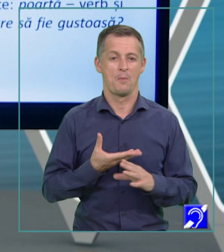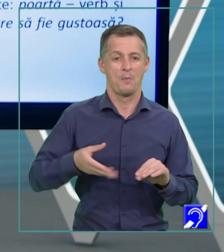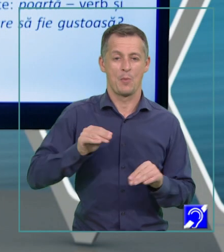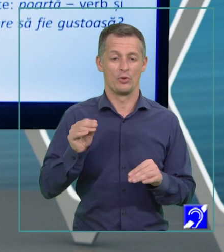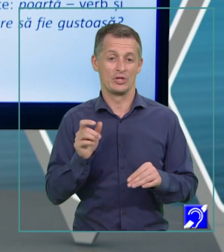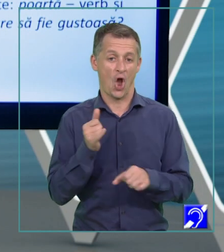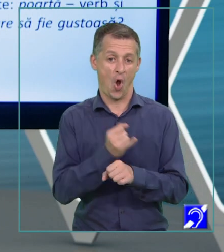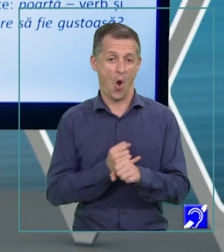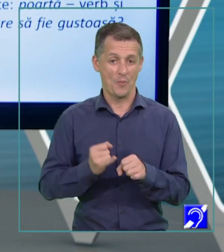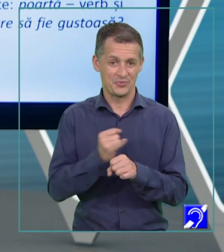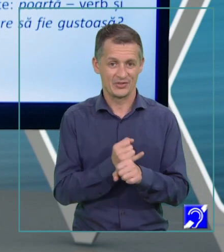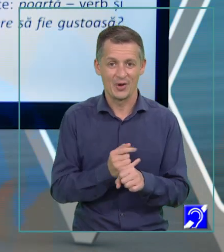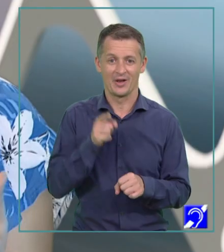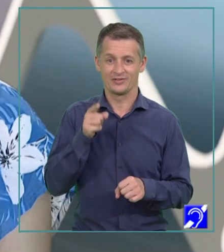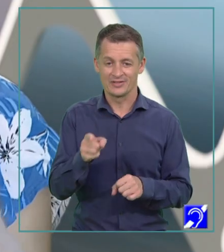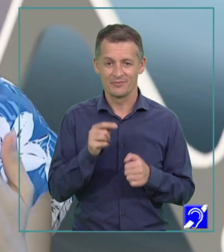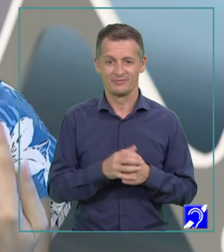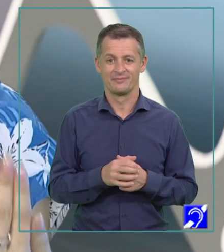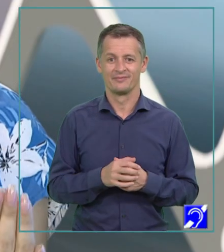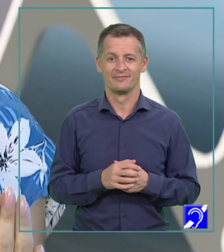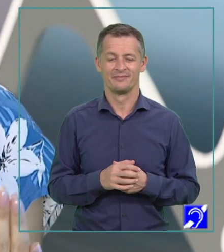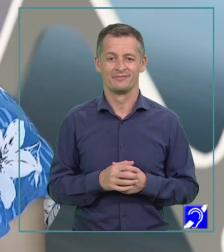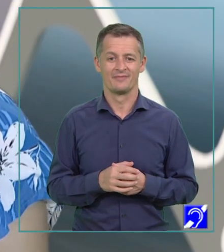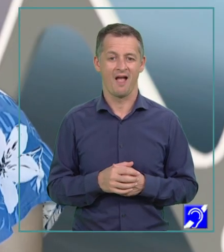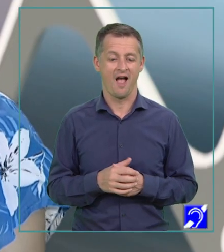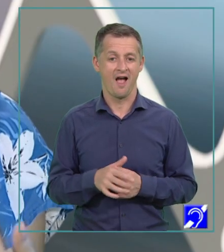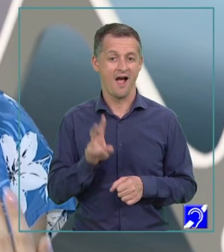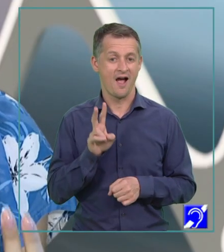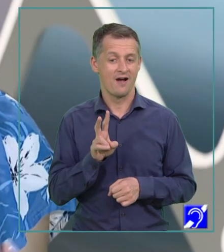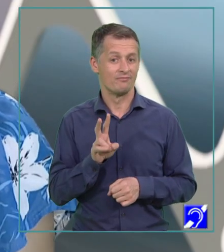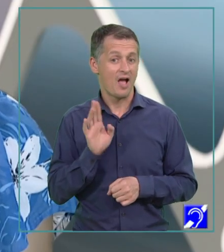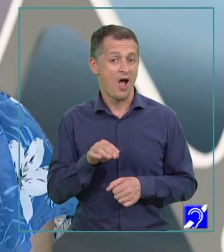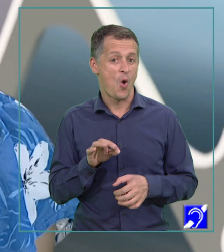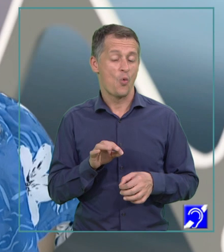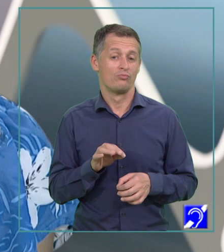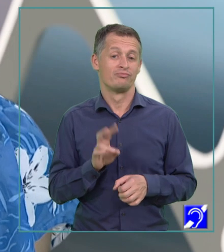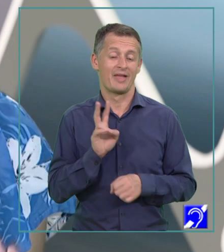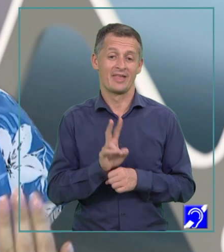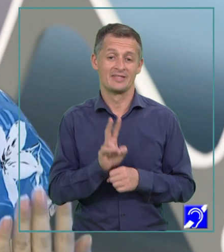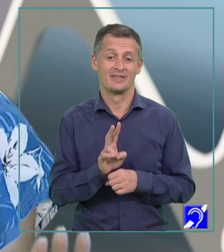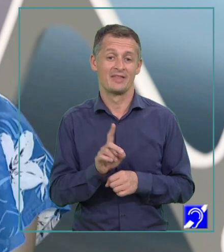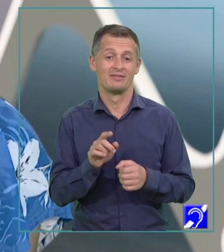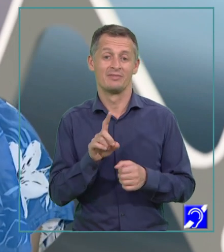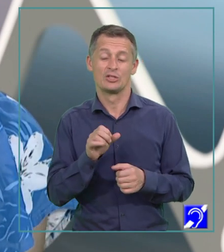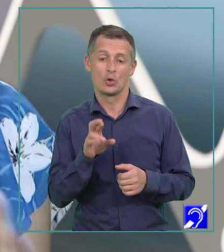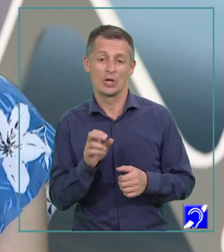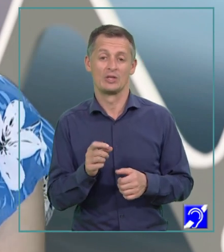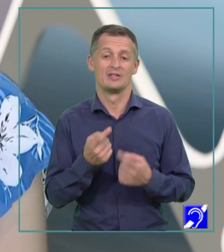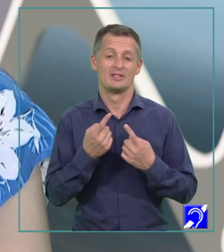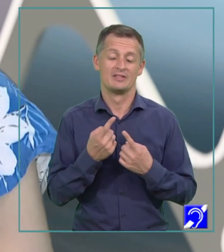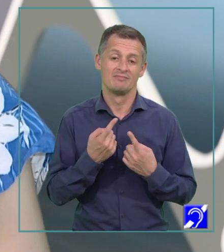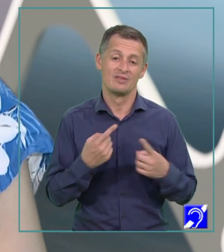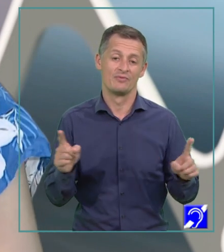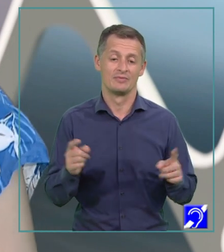că ele au, atenție, articole de dicționar separate, roman 1 și